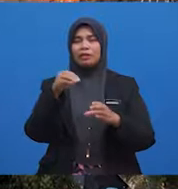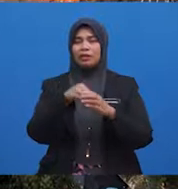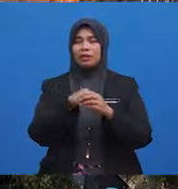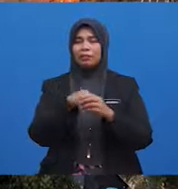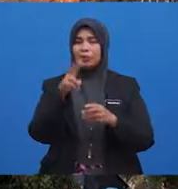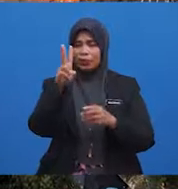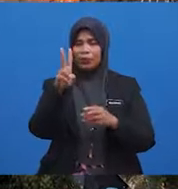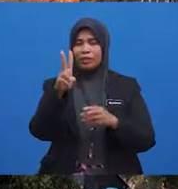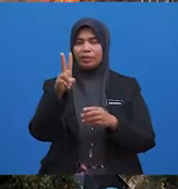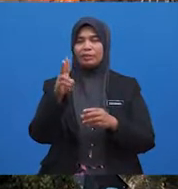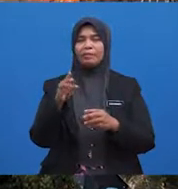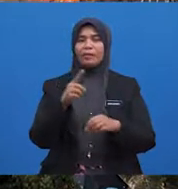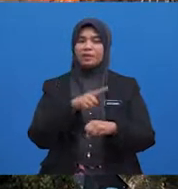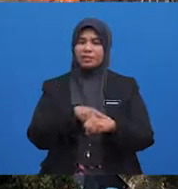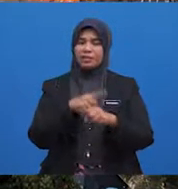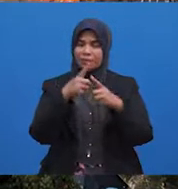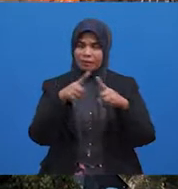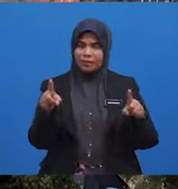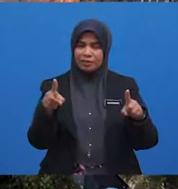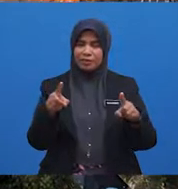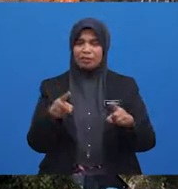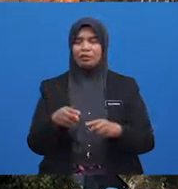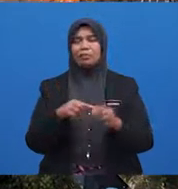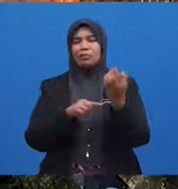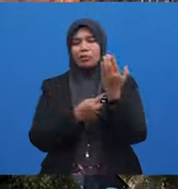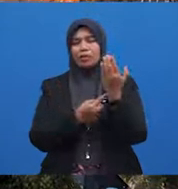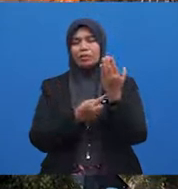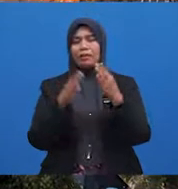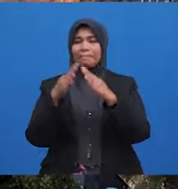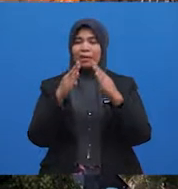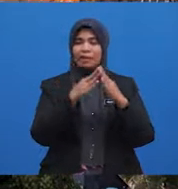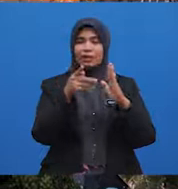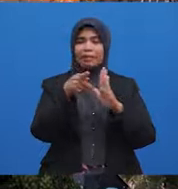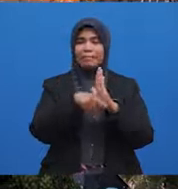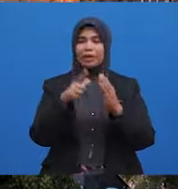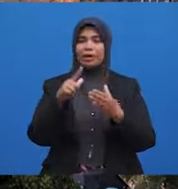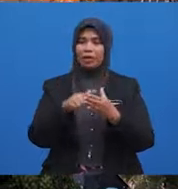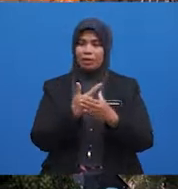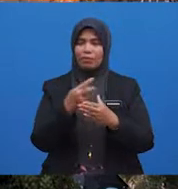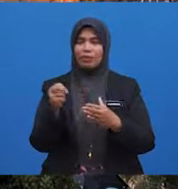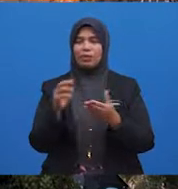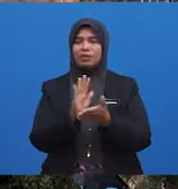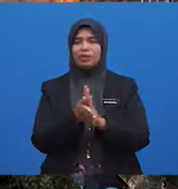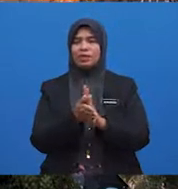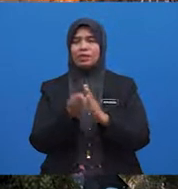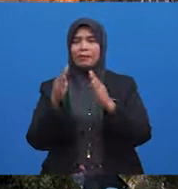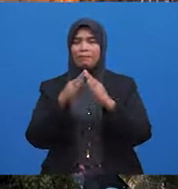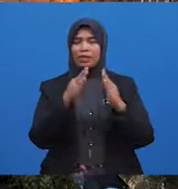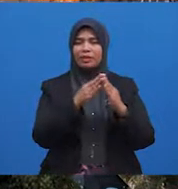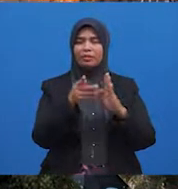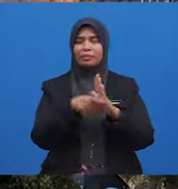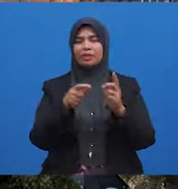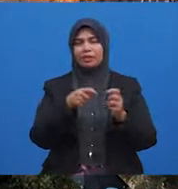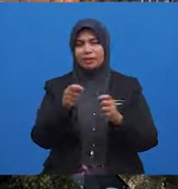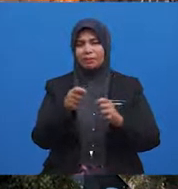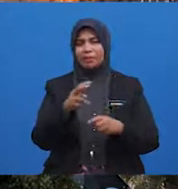dua fasa masa berbeza daripada sebuah bandar perlombongan berkembang menjadi bandar pentadbiran dan